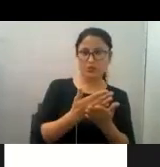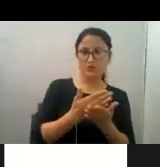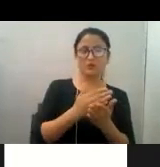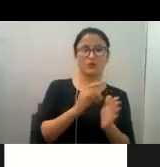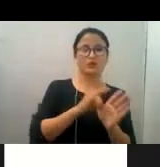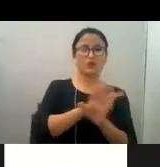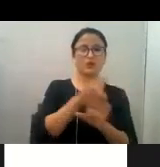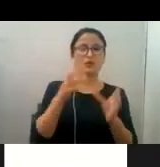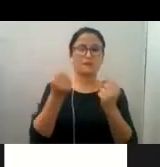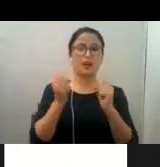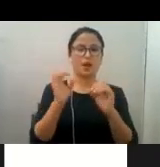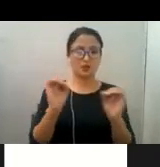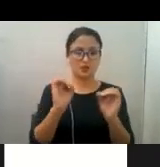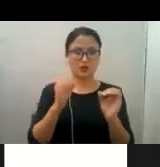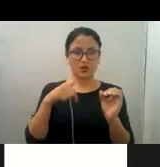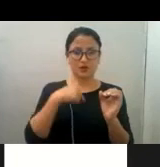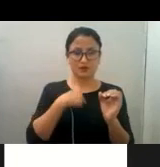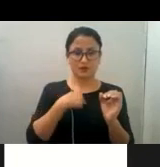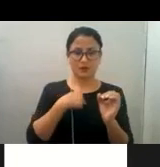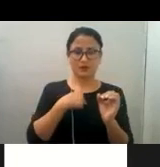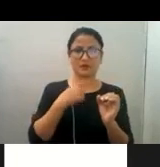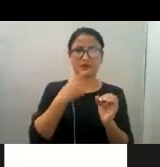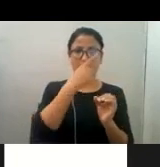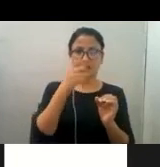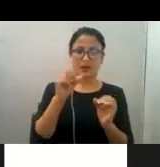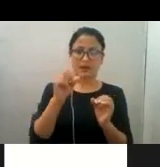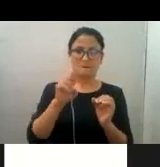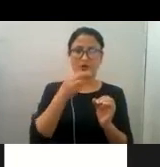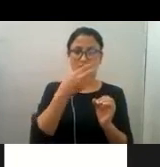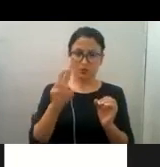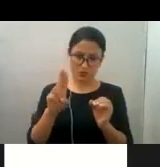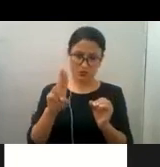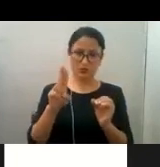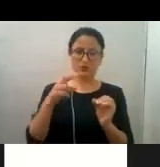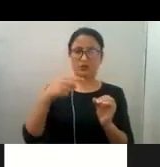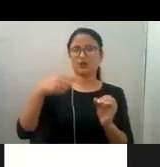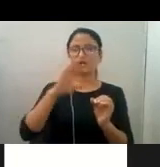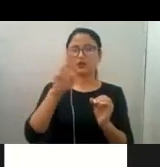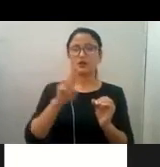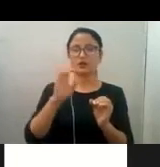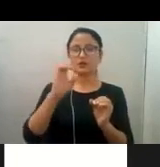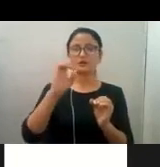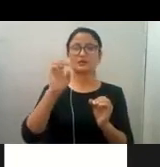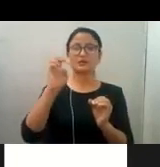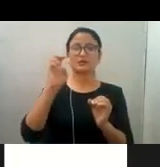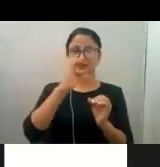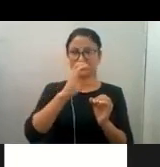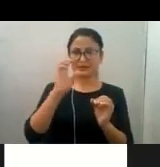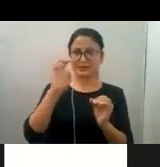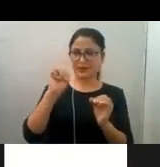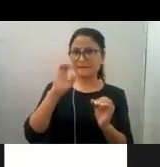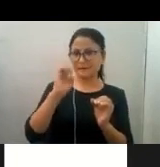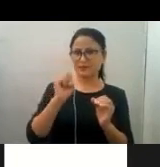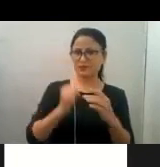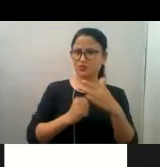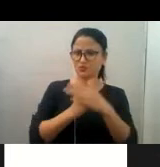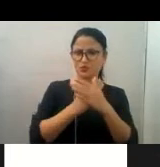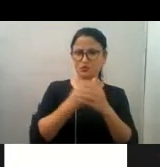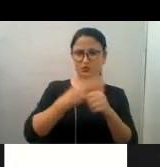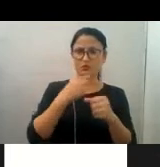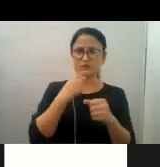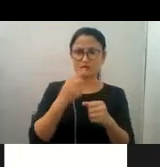त्यसैले चाहिँ हामीले आपेरोन र सिएमसिएस नेपाली यो गर्नुको मुख्य उद्देश्य भनेको पनि अब